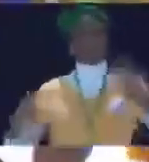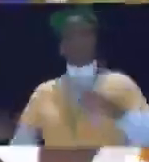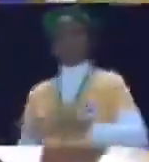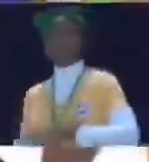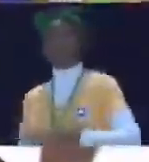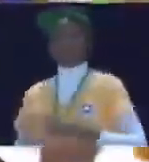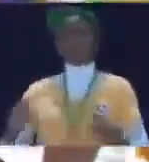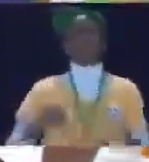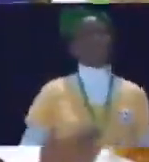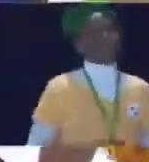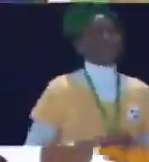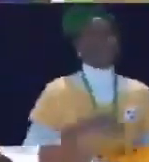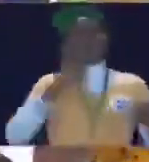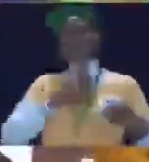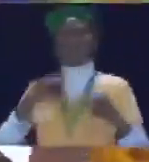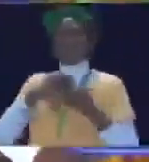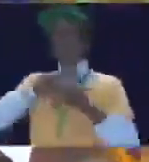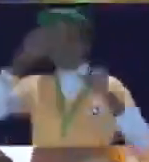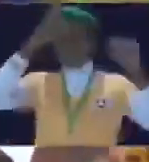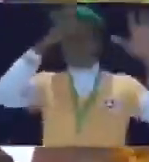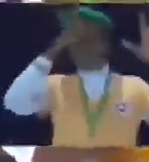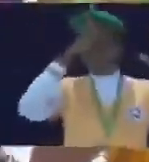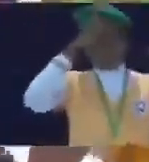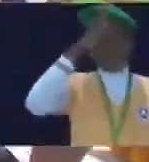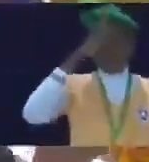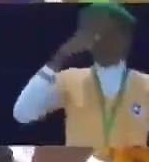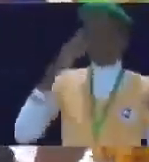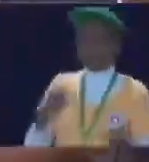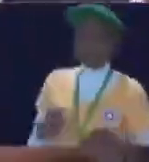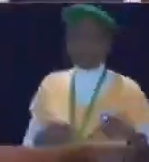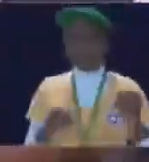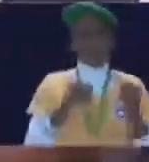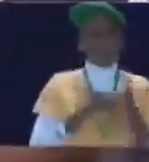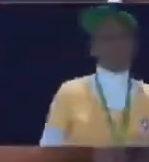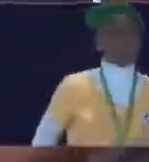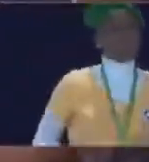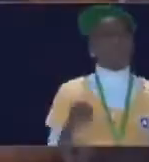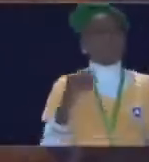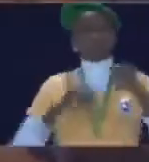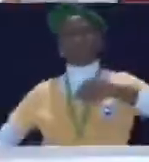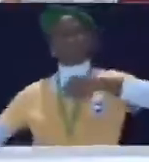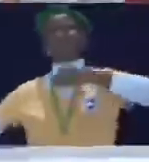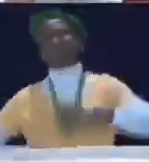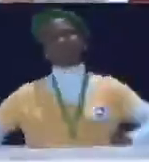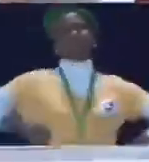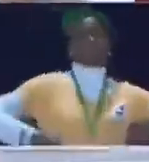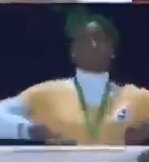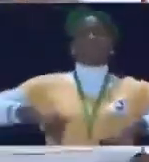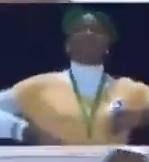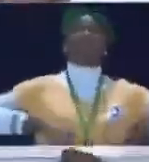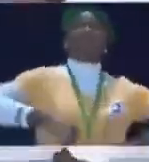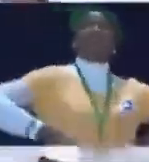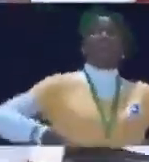dunia, dunia. Domi babana, shine. Let's go.